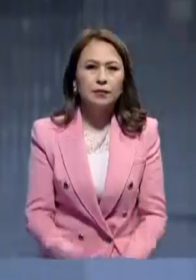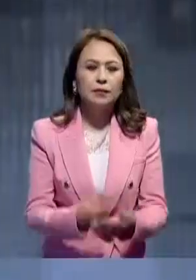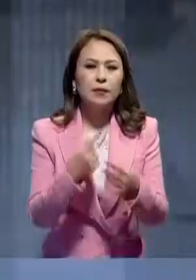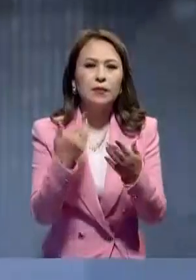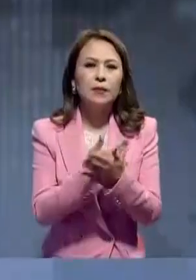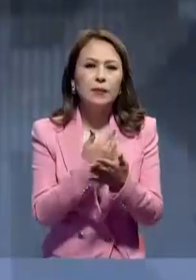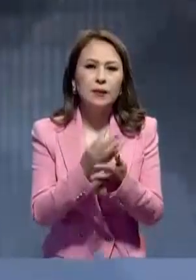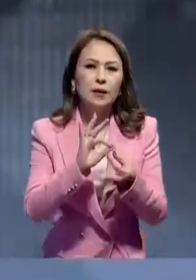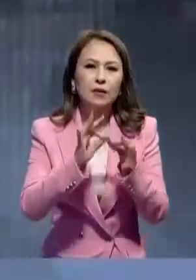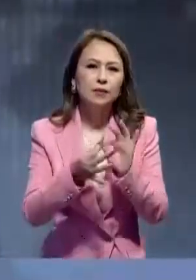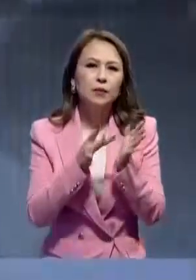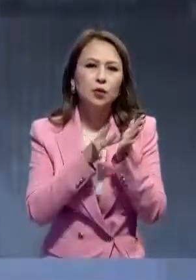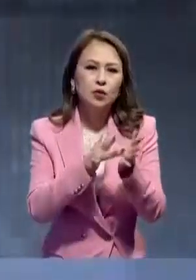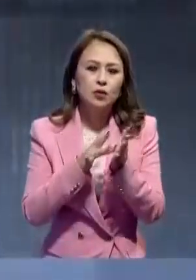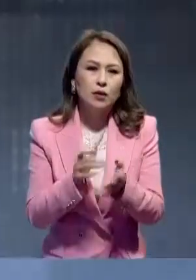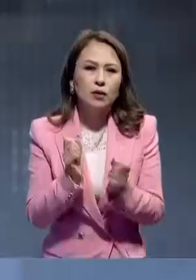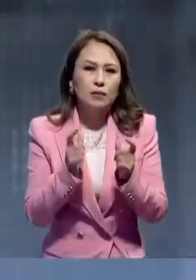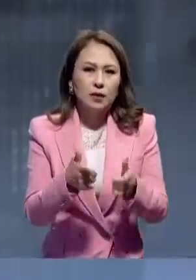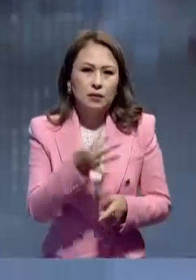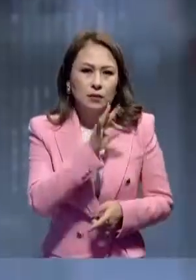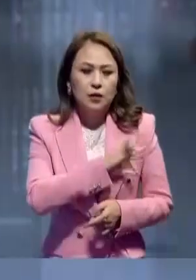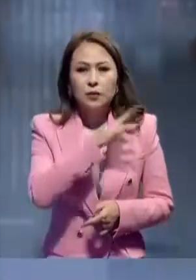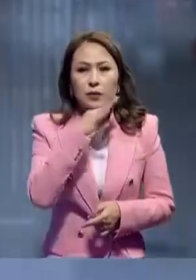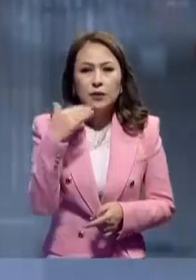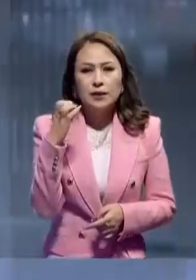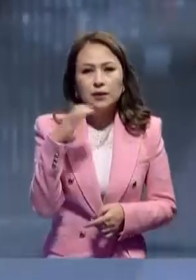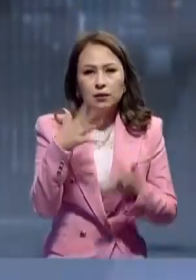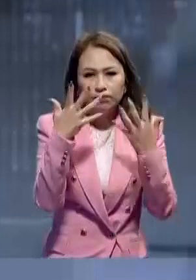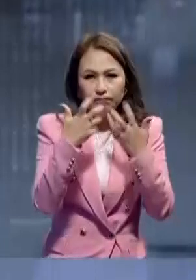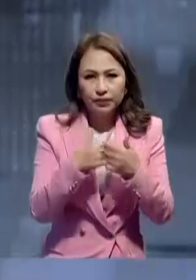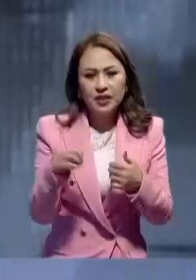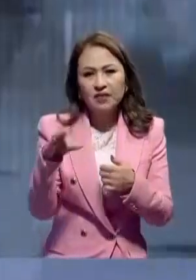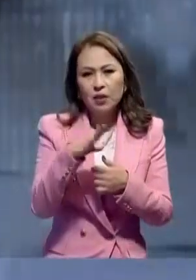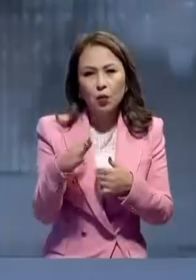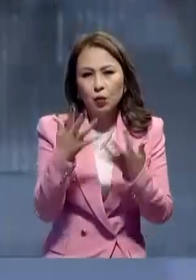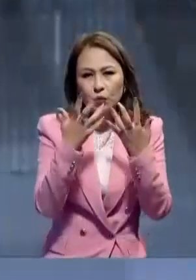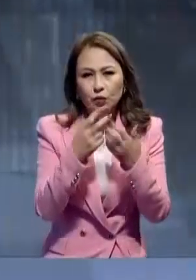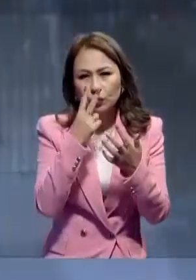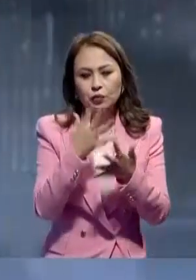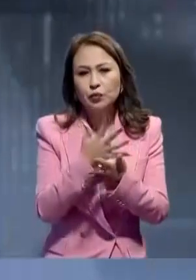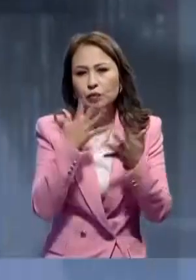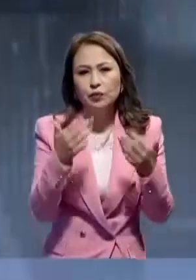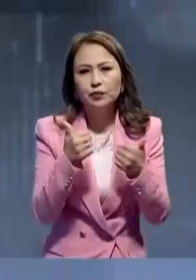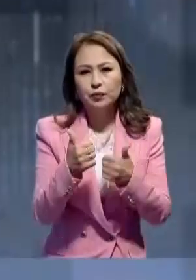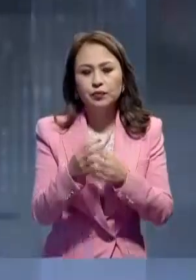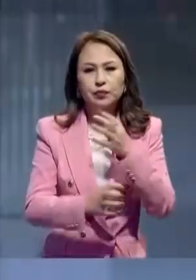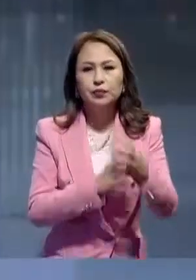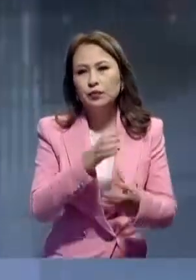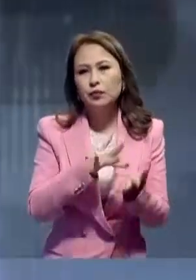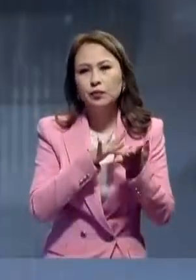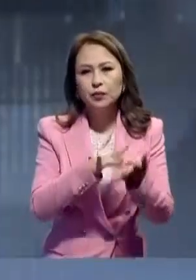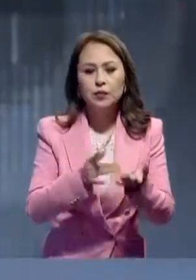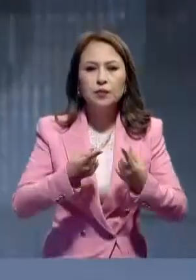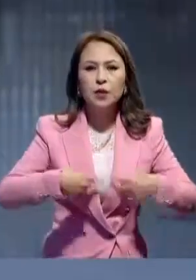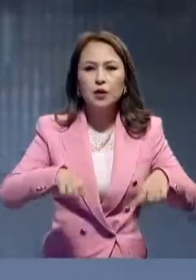Енді шартарапты шарлап қайтайық. Туризмден түсетін табыс мол. Мұны соңғы статистика айғақтап отыр. Әсіресе Еуропа бойынша көрсеткіш жақсы.